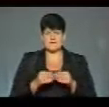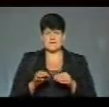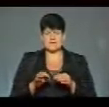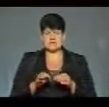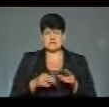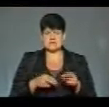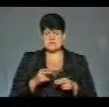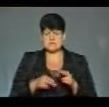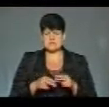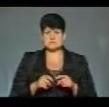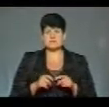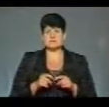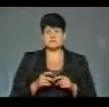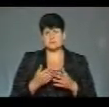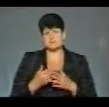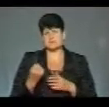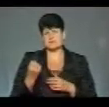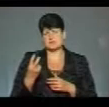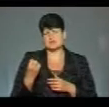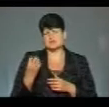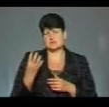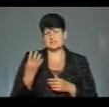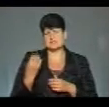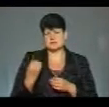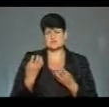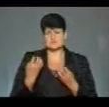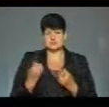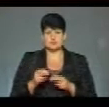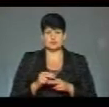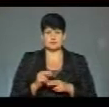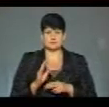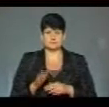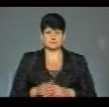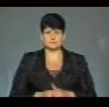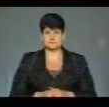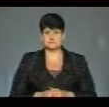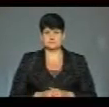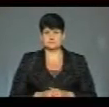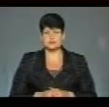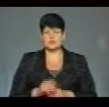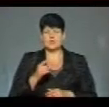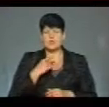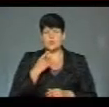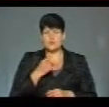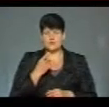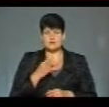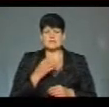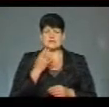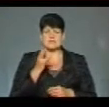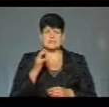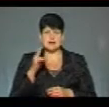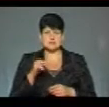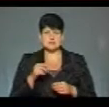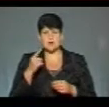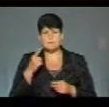дуже залежить індивідуально, приблизно 12-14 днів, так в середньому лікування таких хворих. За словами речника Нацполіції області